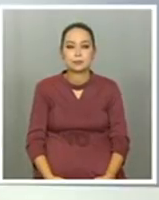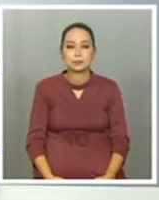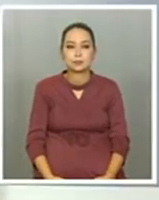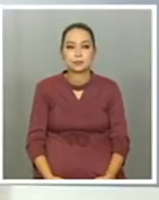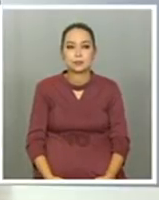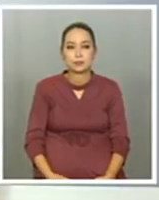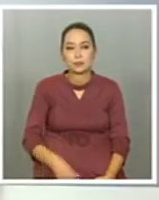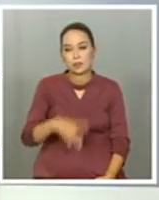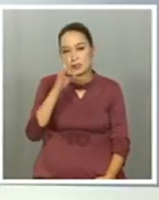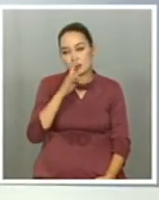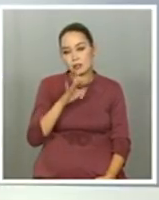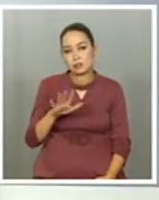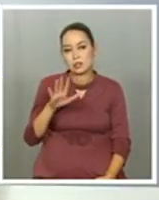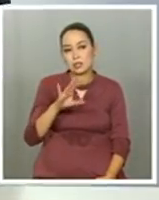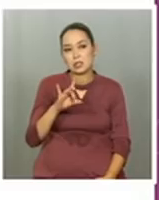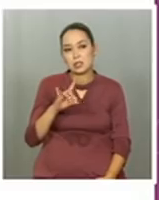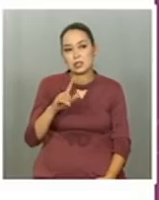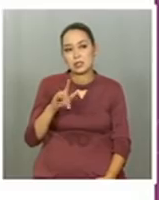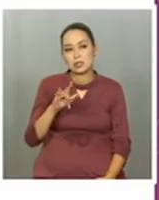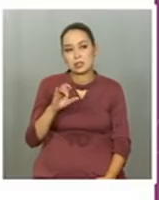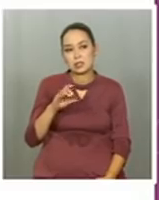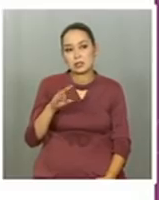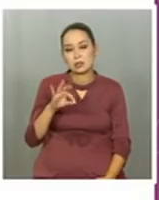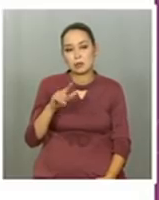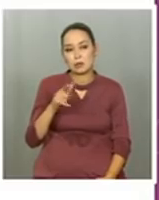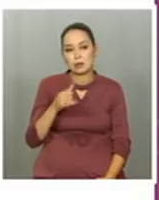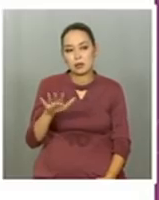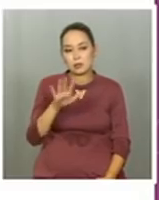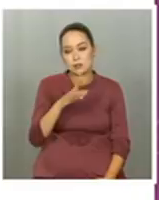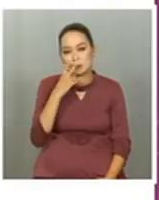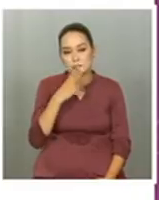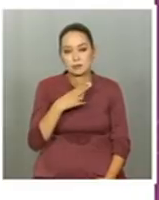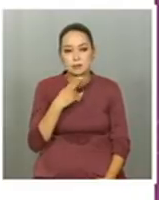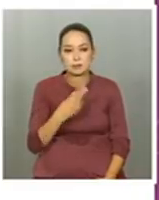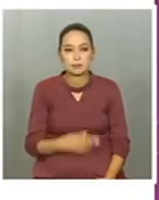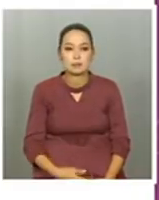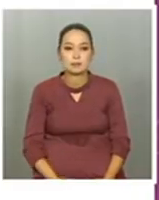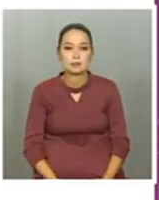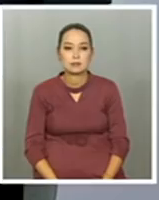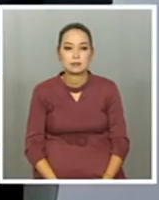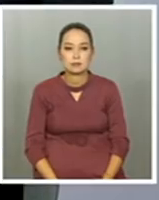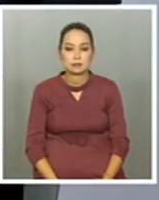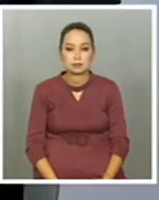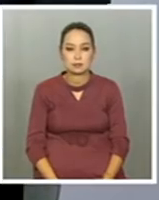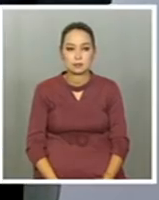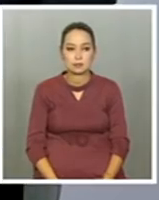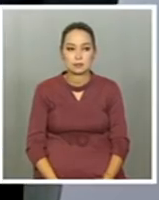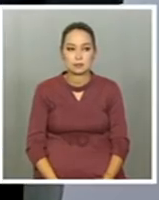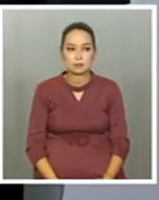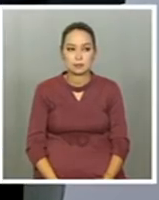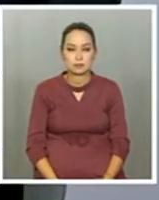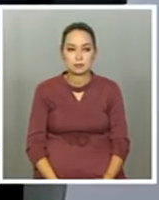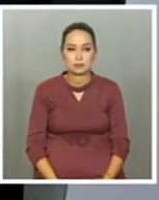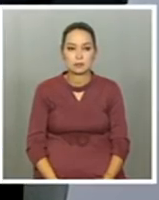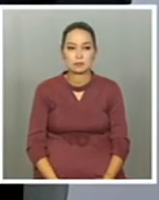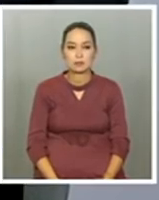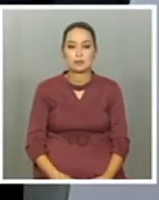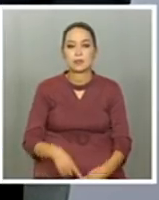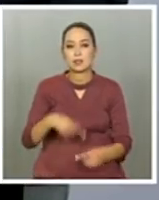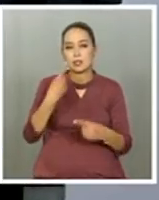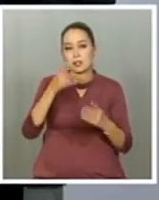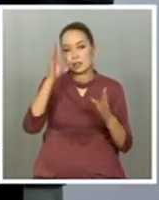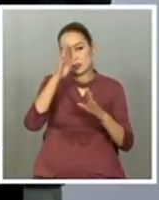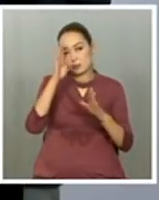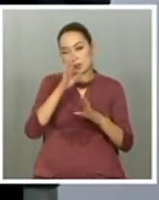Қазақтың мақтанышына айналған бөкендерді қорғайтын Ырғыз Торғай резерватының көріністері. Ерекше қорғалатын табиғат